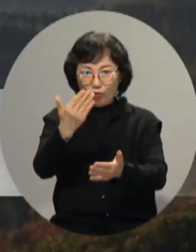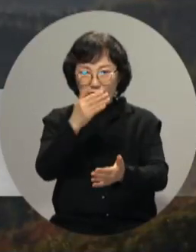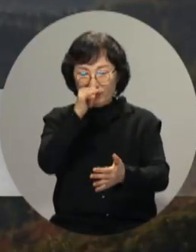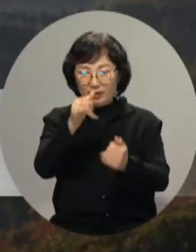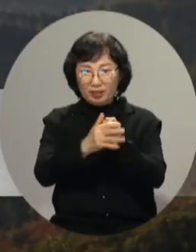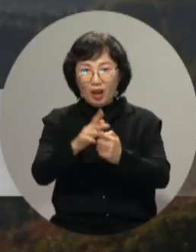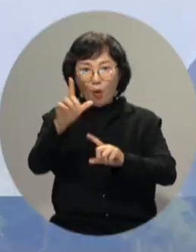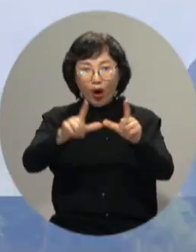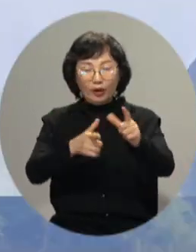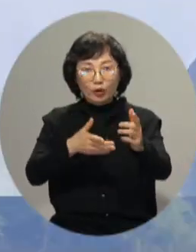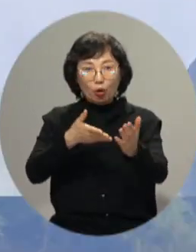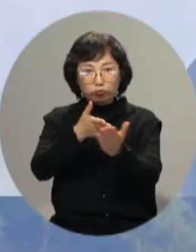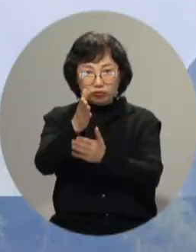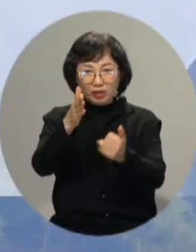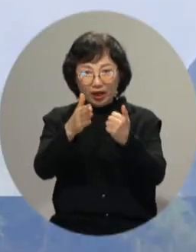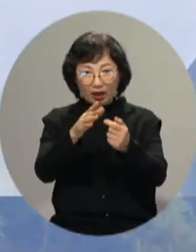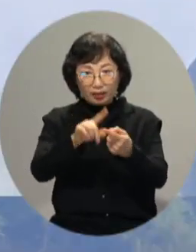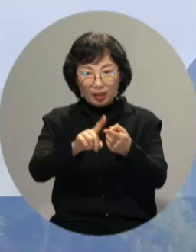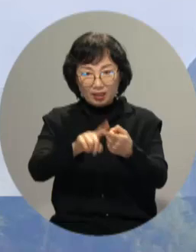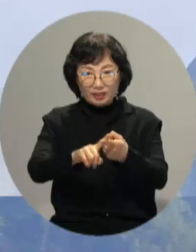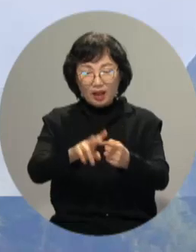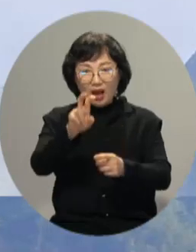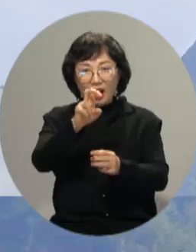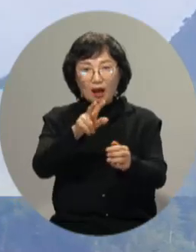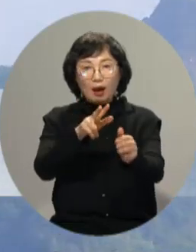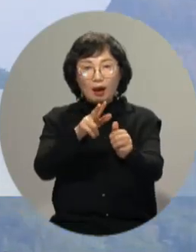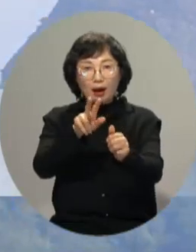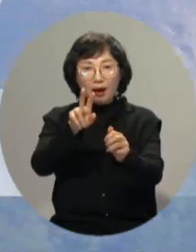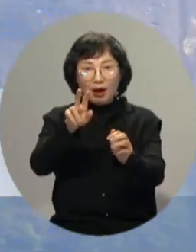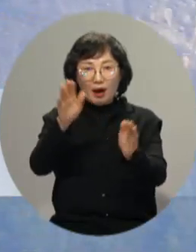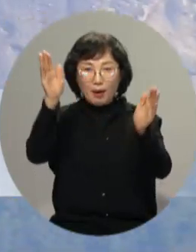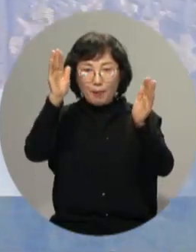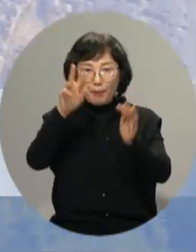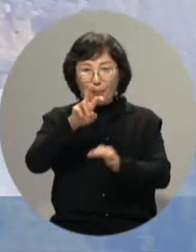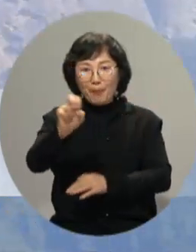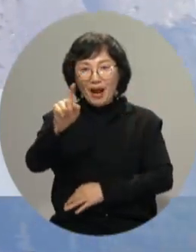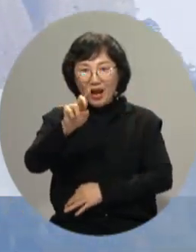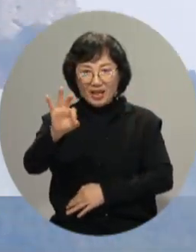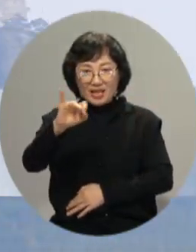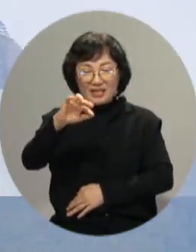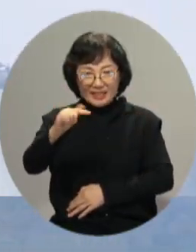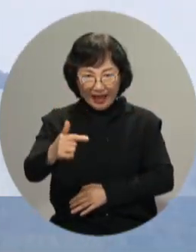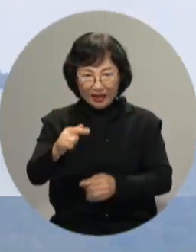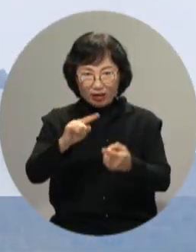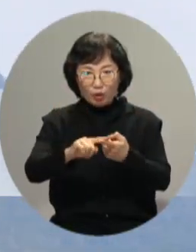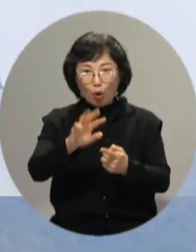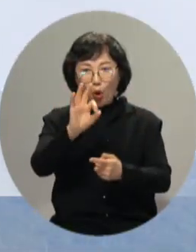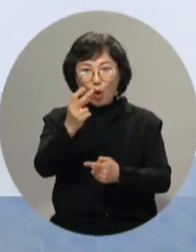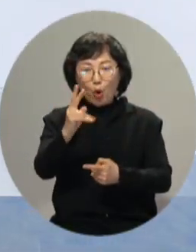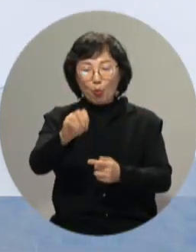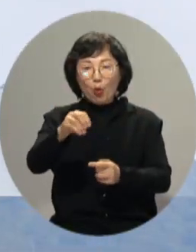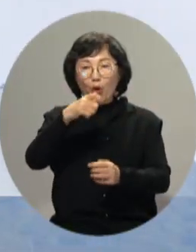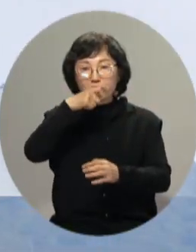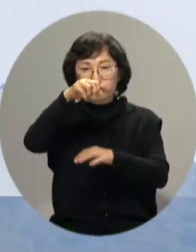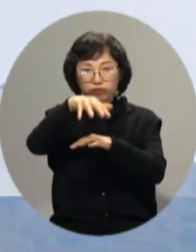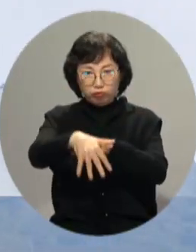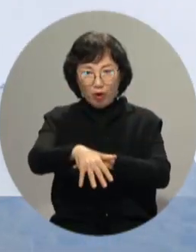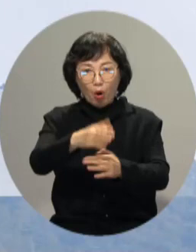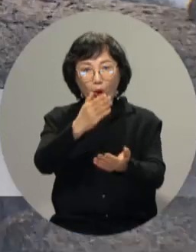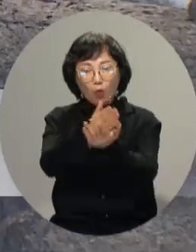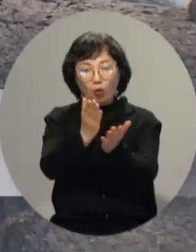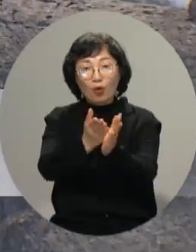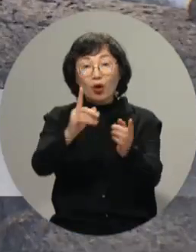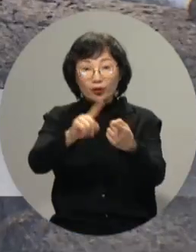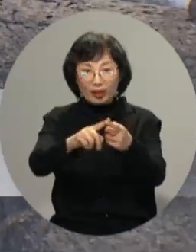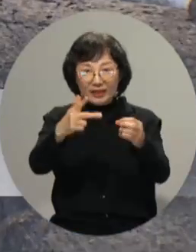환경부 지질공원 위원회에서 지난 마이산과 무주 용추 폭포 등 개의 지질 명소가 분포된 지난 무주 지질 공원에